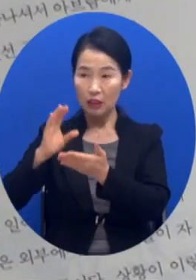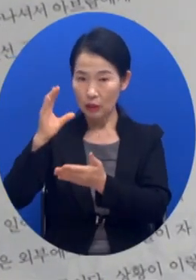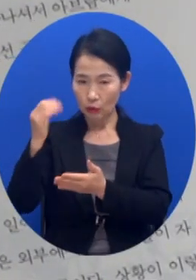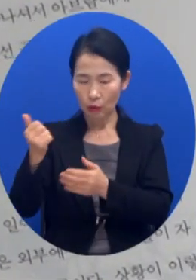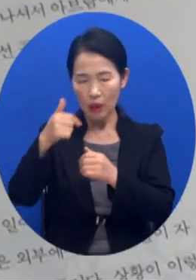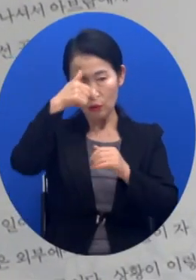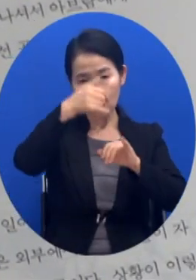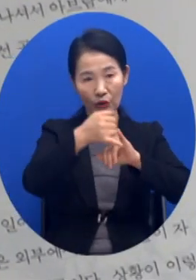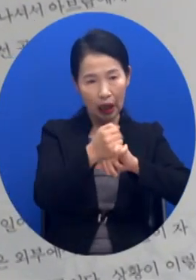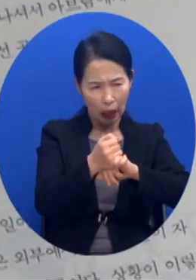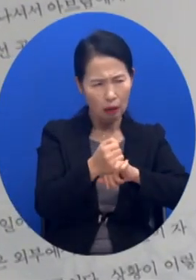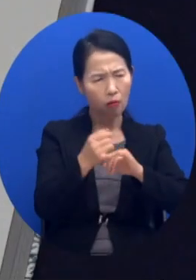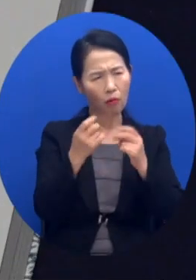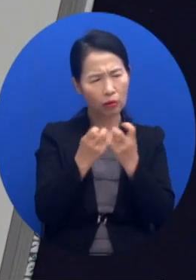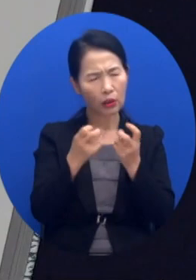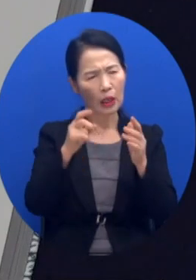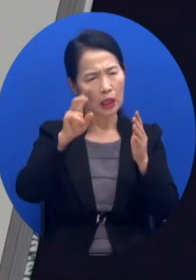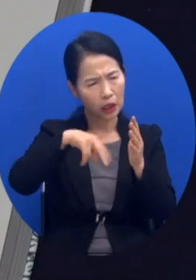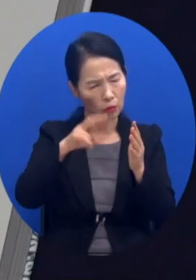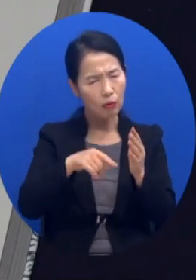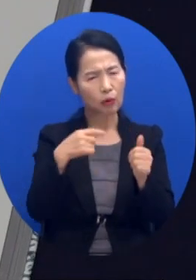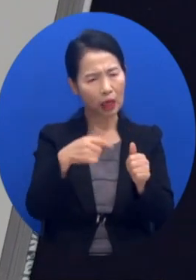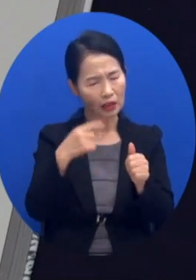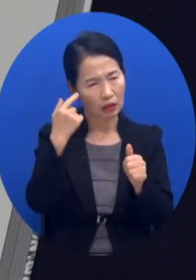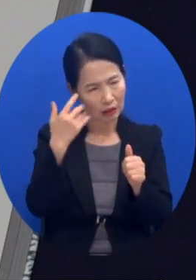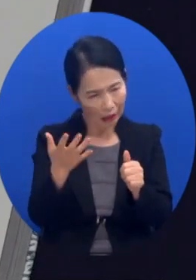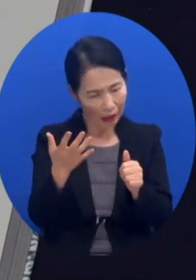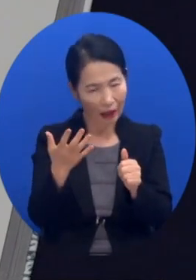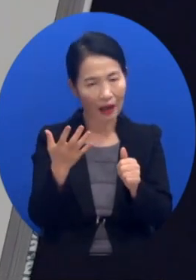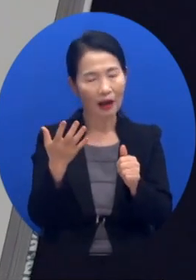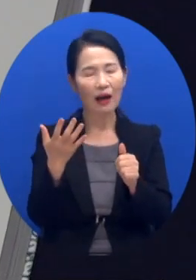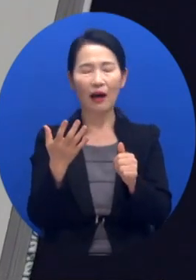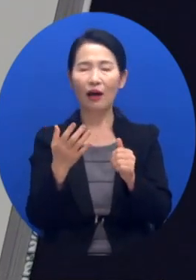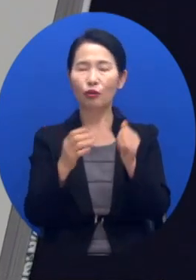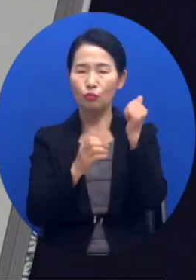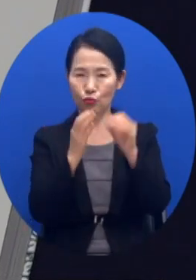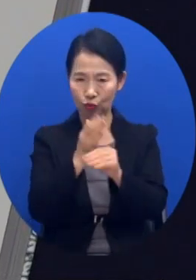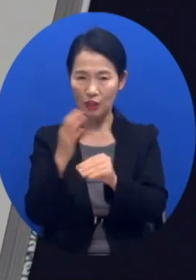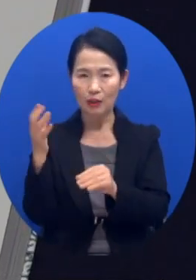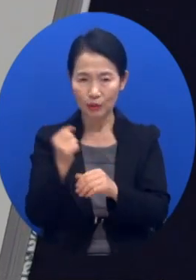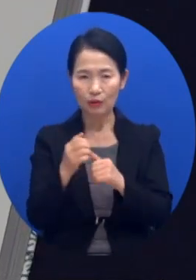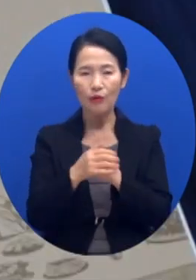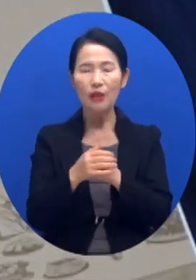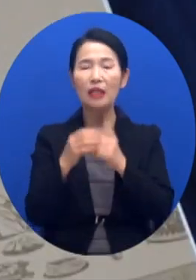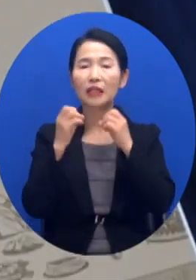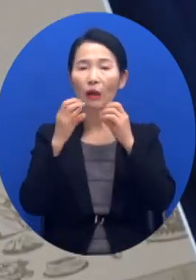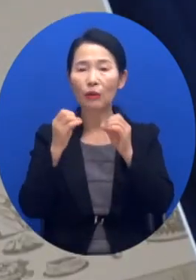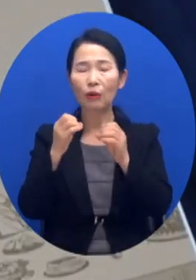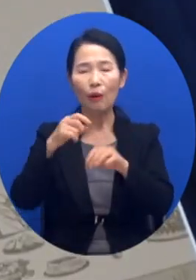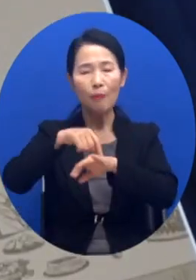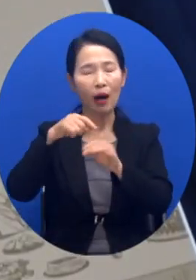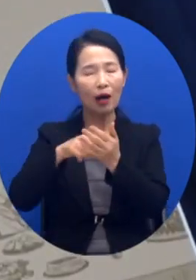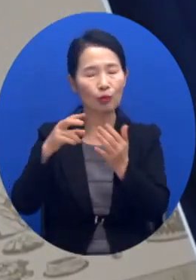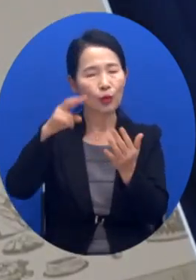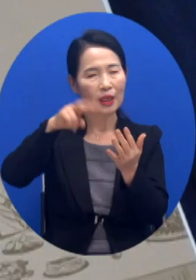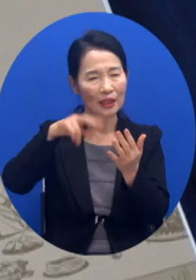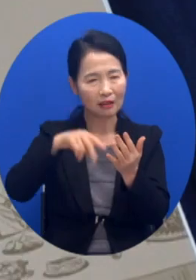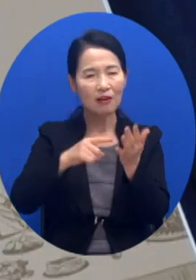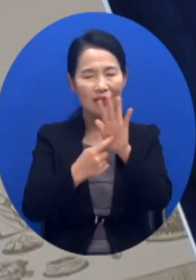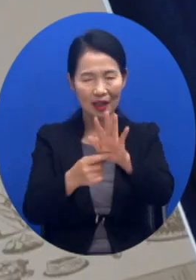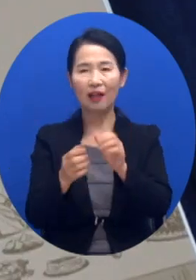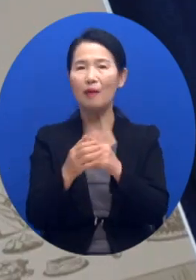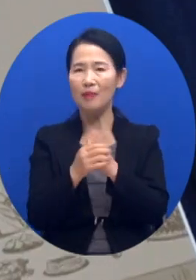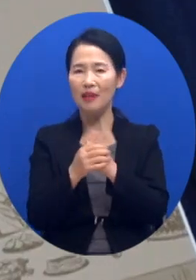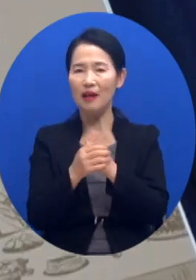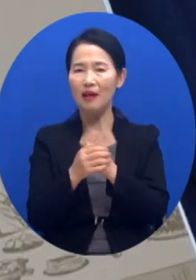구약 성경을 어떻게 읽고 가르쳤는지를 배경삼아 다니엘서를 선교적 관점으로 읽는 법을 제안합니다.